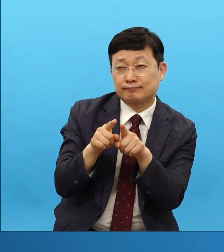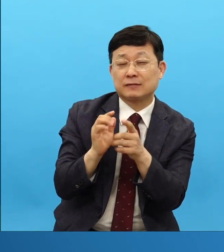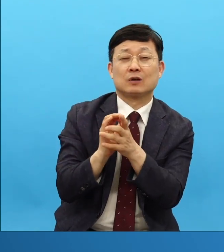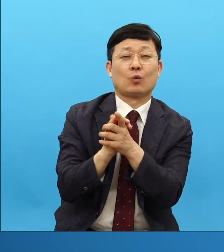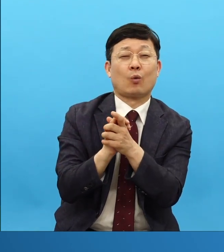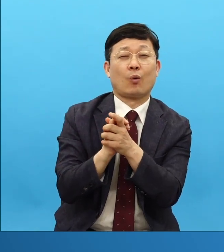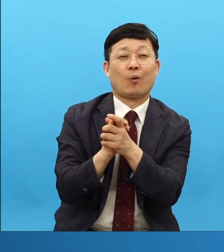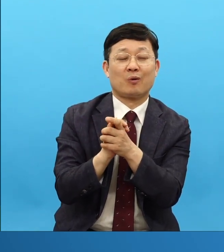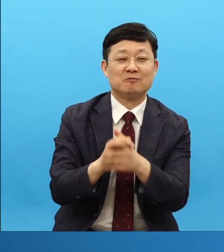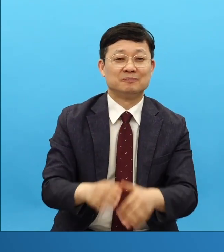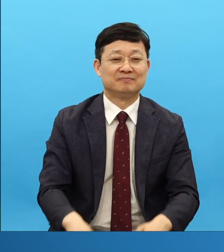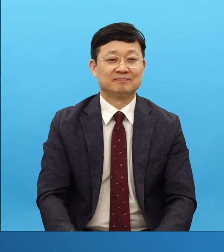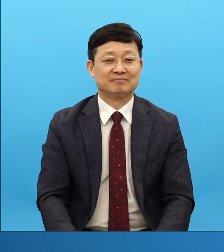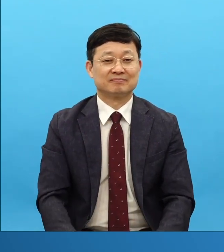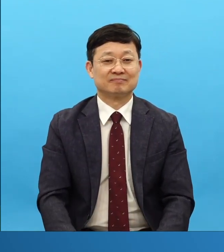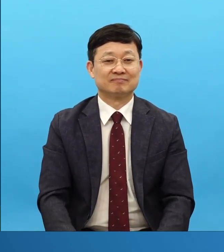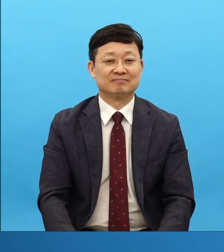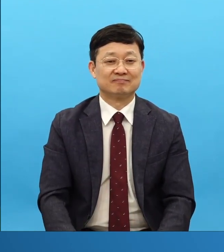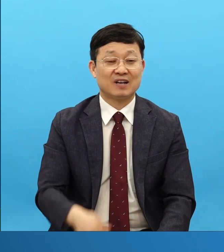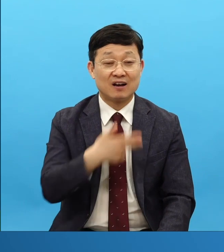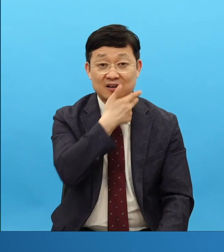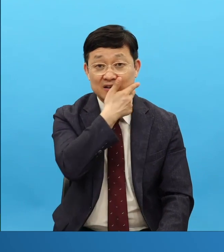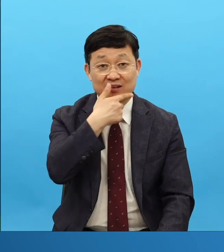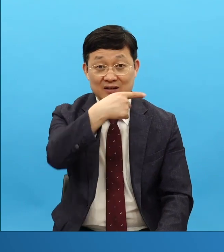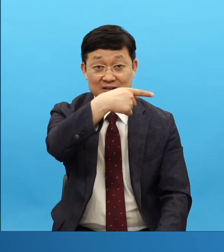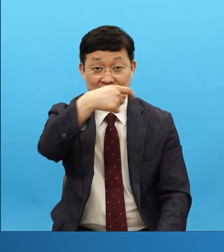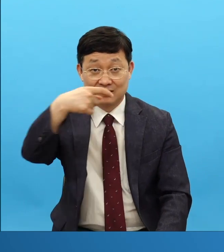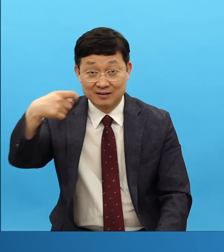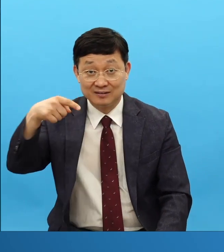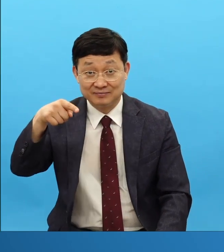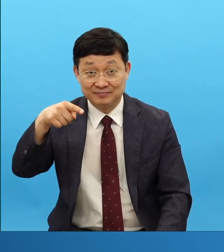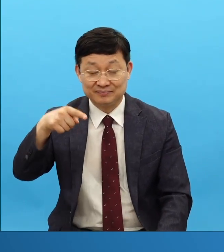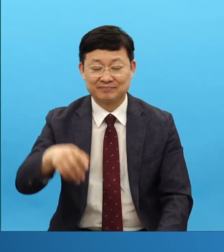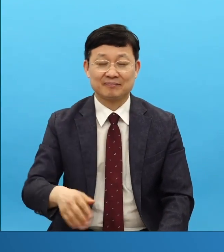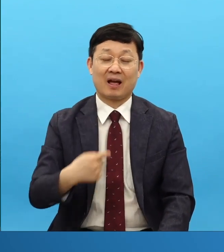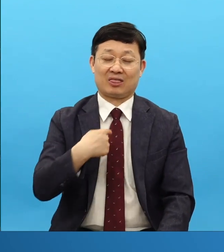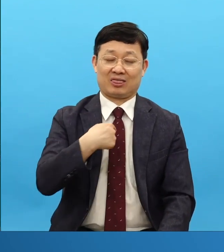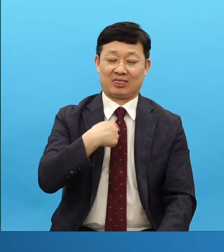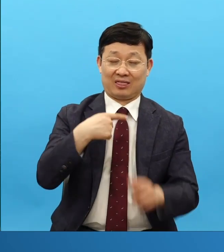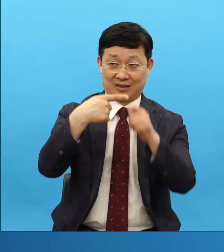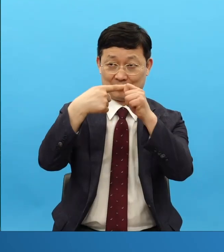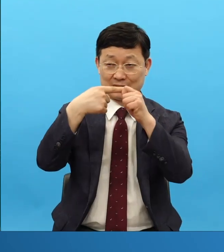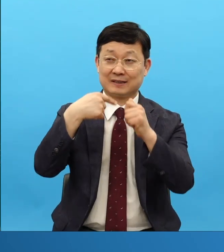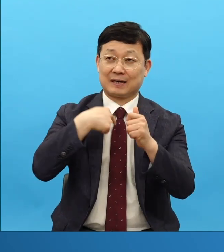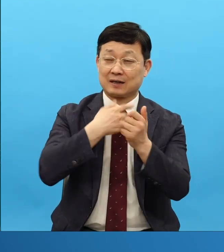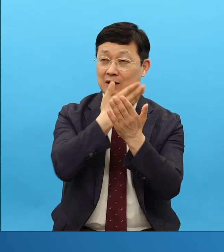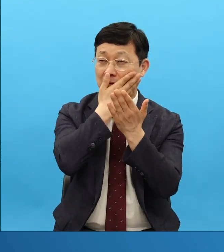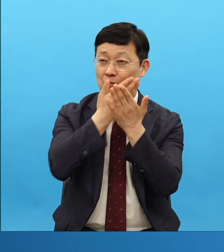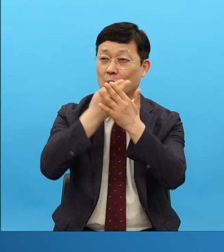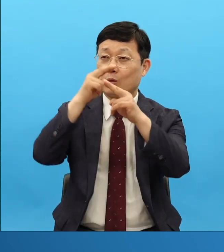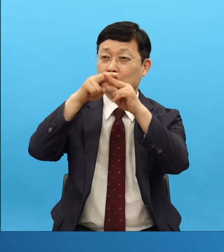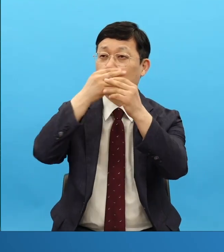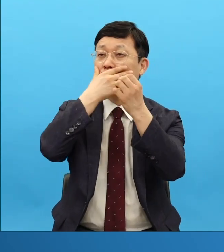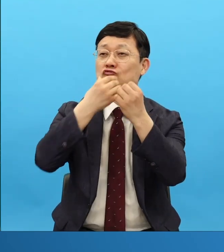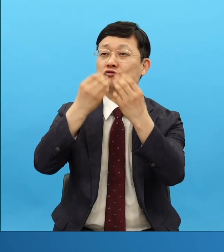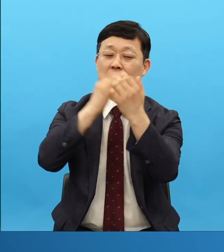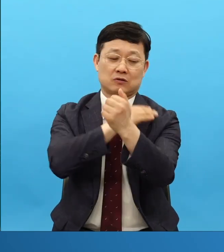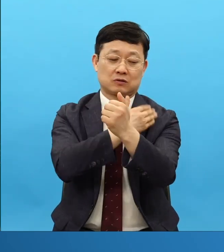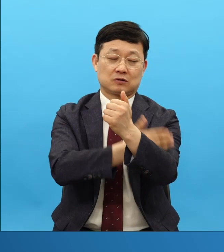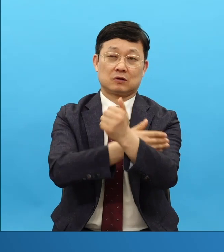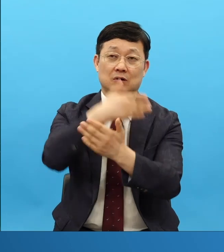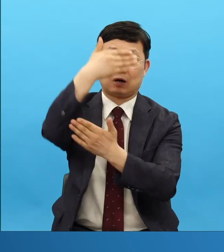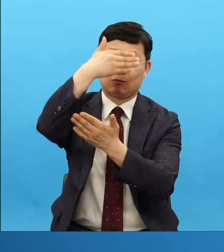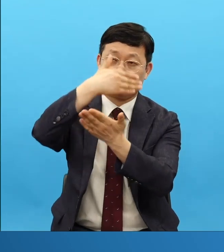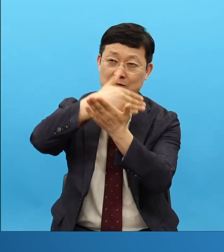위해서 영어를 쓴 겁니다. I'm writing it in English for the remnants. 나에게 보좌의 축복과 능력 9가지